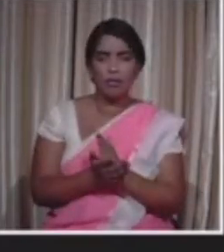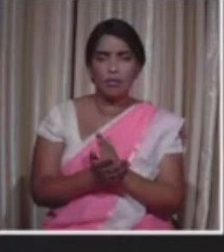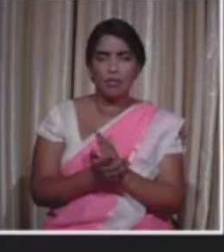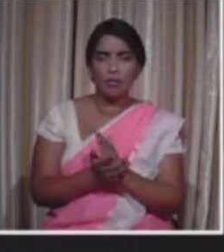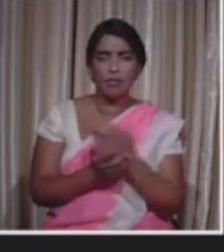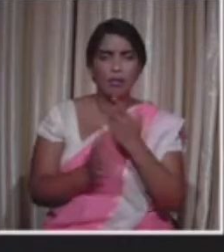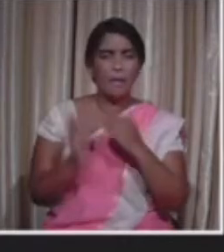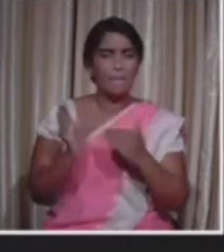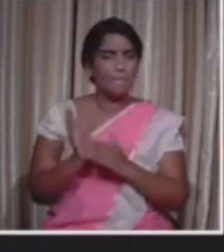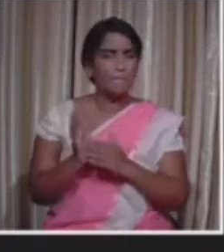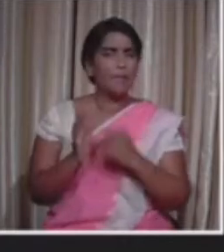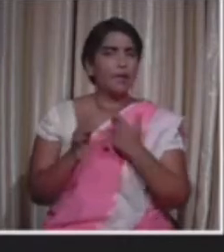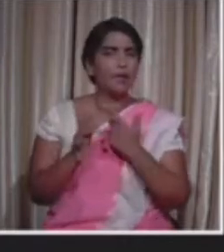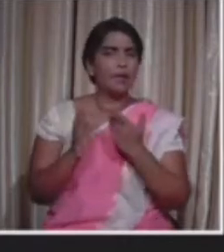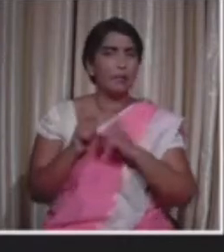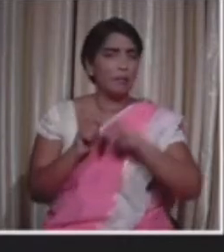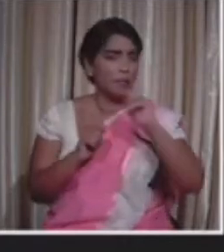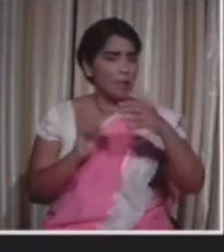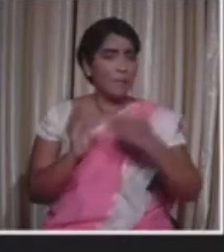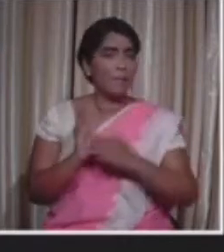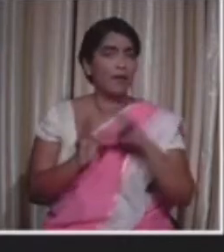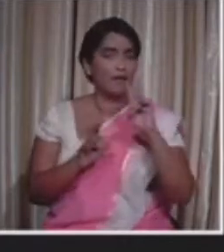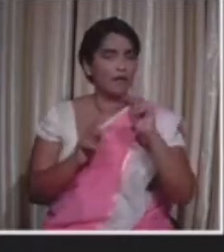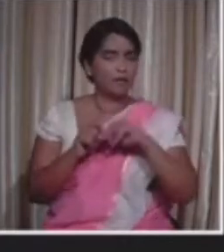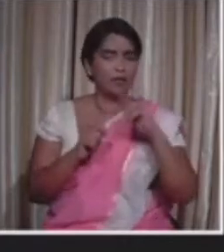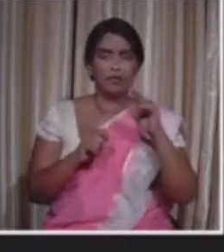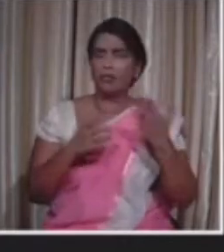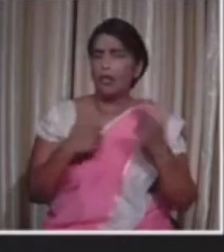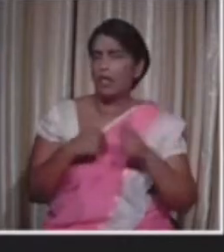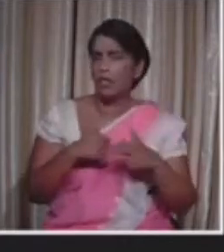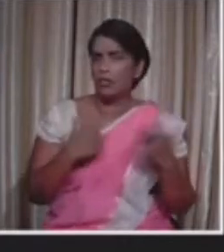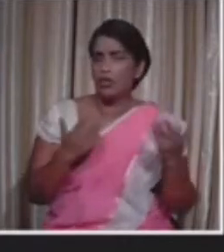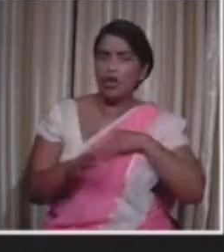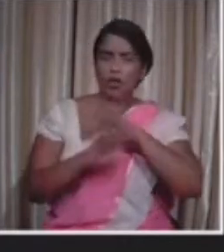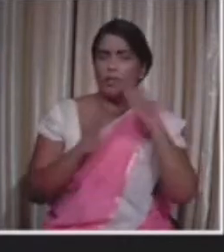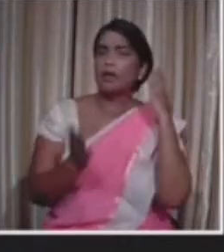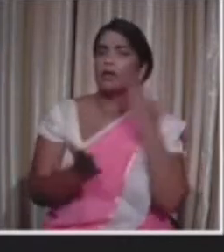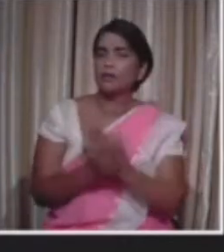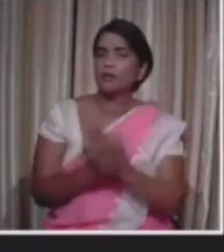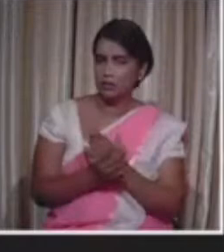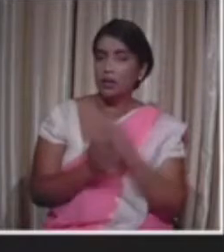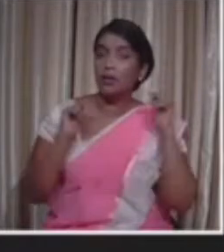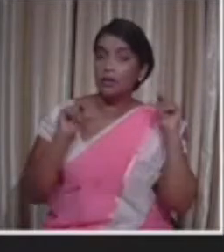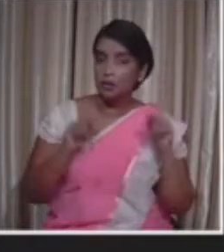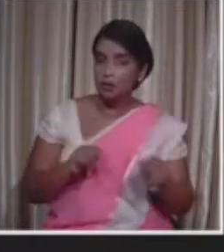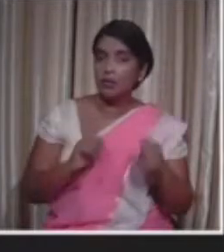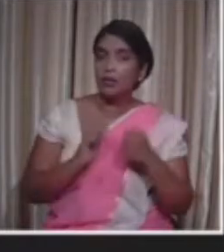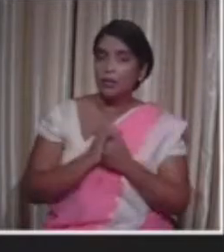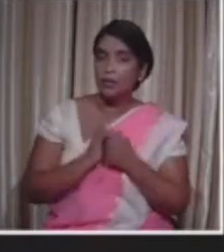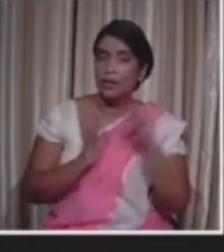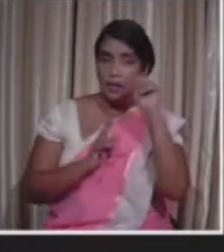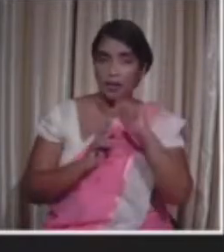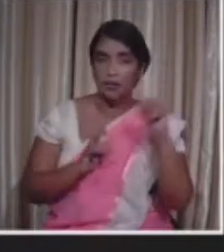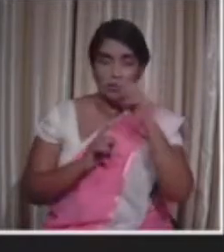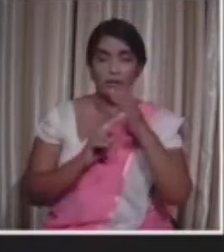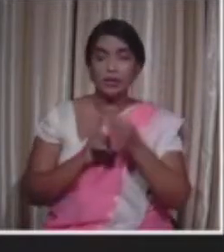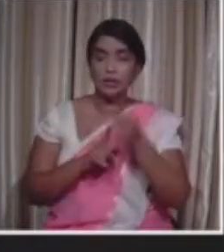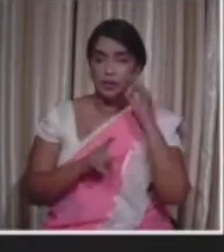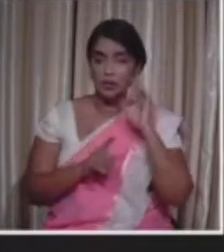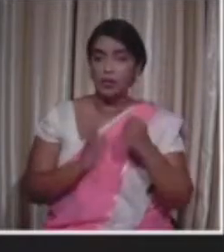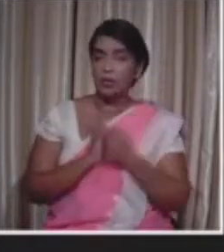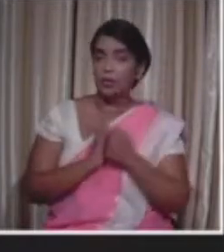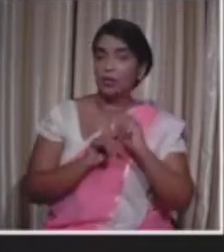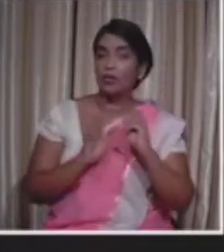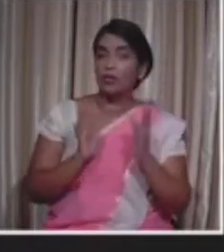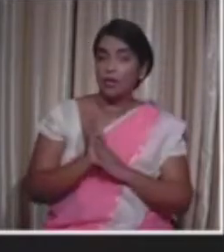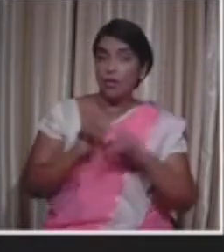මිලියන 20ක් මිලියන ඇඩ්වාන්ස් උත් කියලා වරලා මොනාරි හේතු එකේ මේ ඔක්කොම නවත්තලා වැඩ නවත්තලා දැන් ගරු මෛත්‍රීපාල සිසේර ජනරජතුමාගේ ගරු